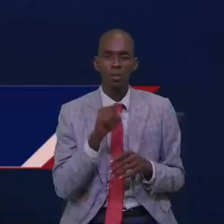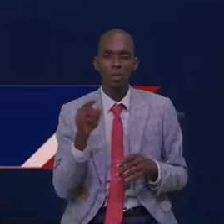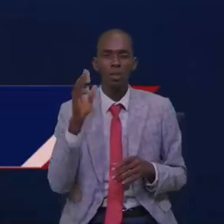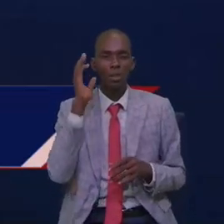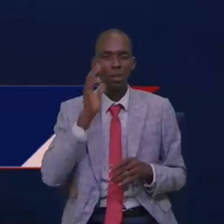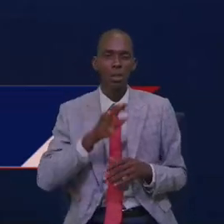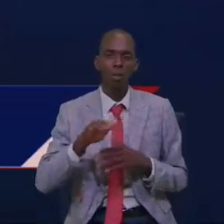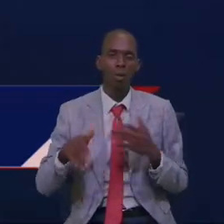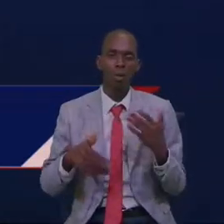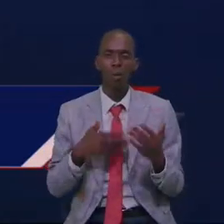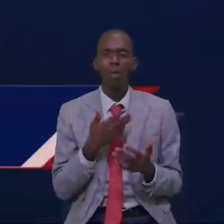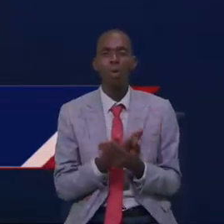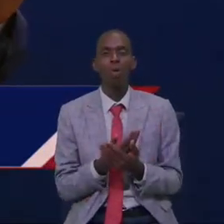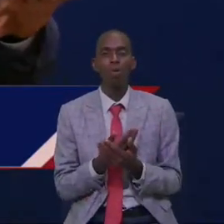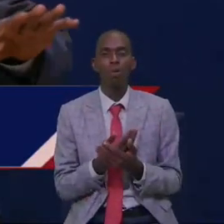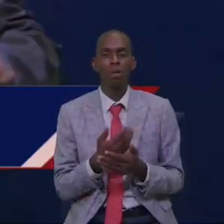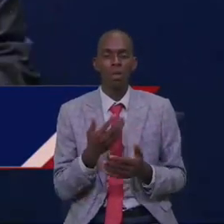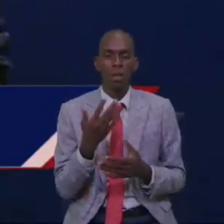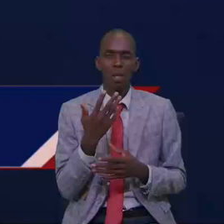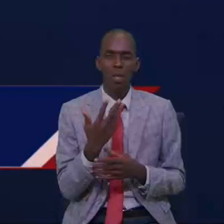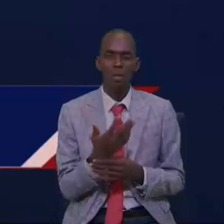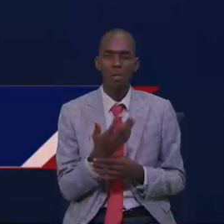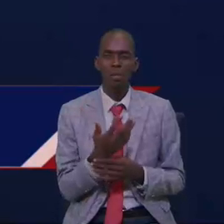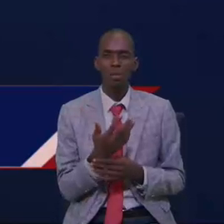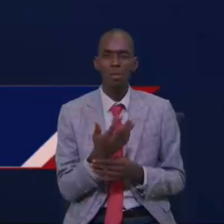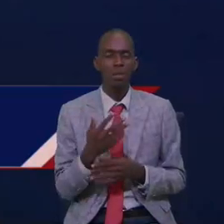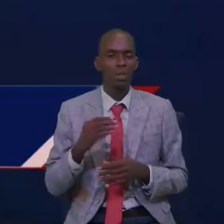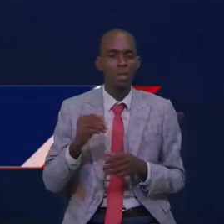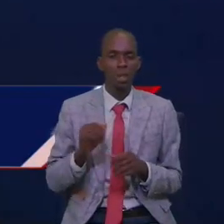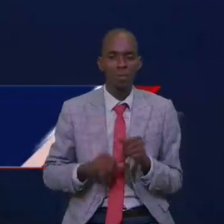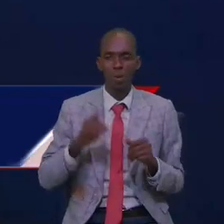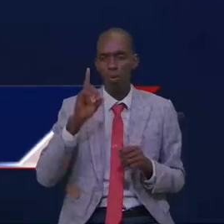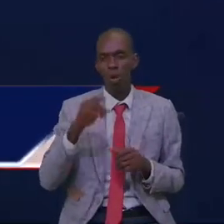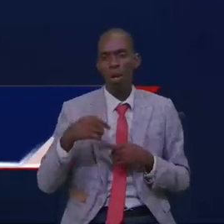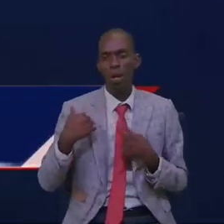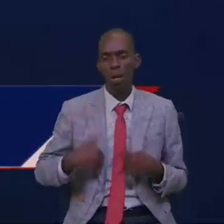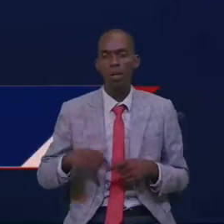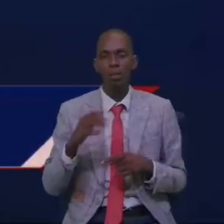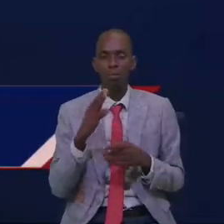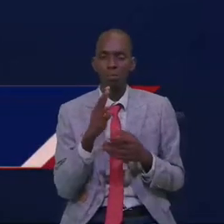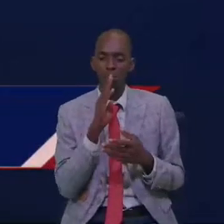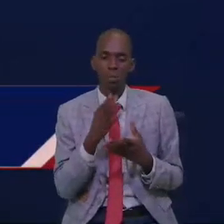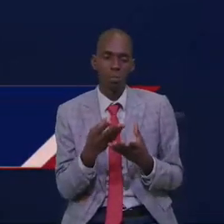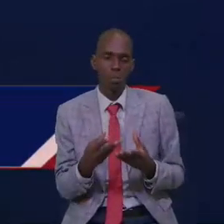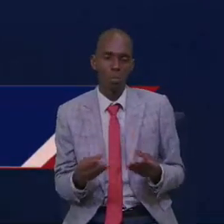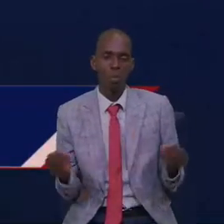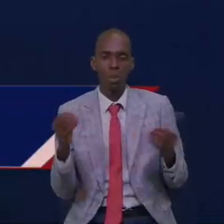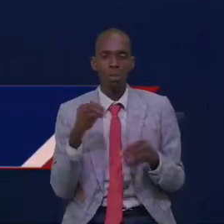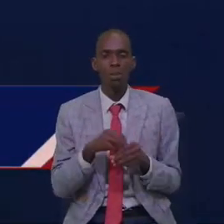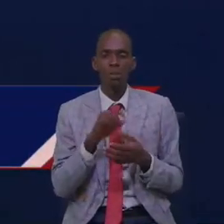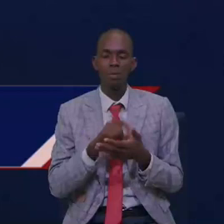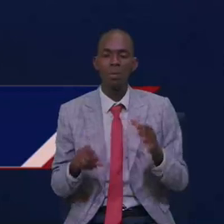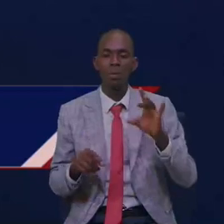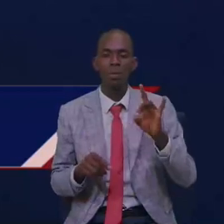mains s'affaiblissent et tout cœur d'homme est abattu. Le verset 8 dit,